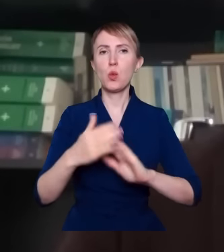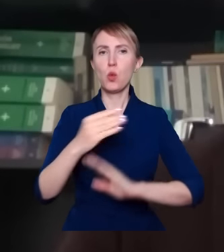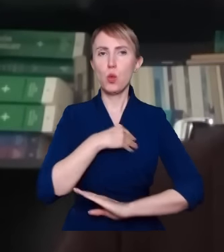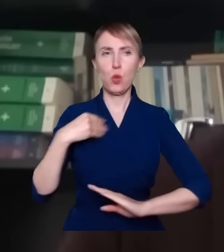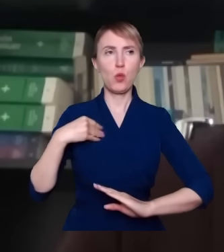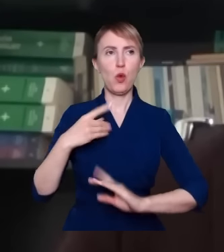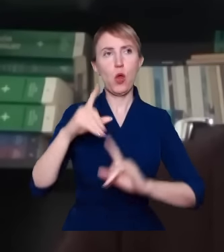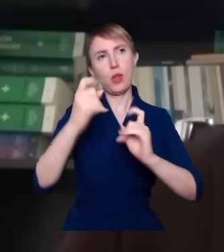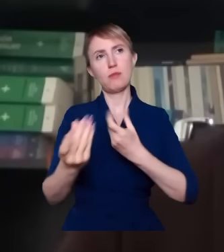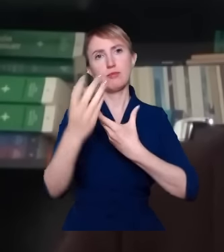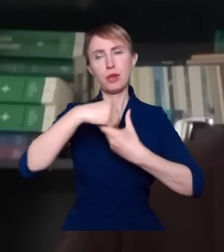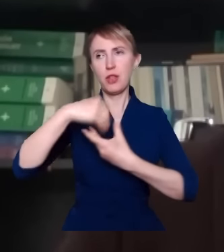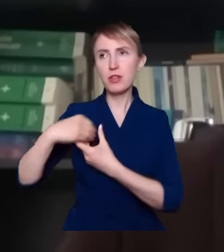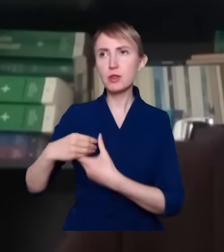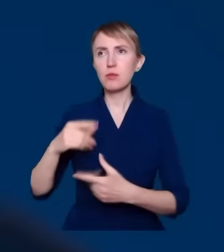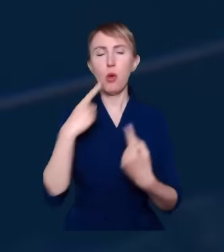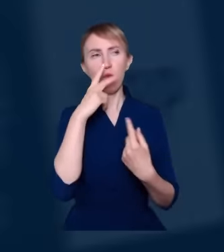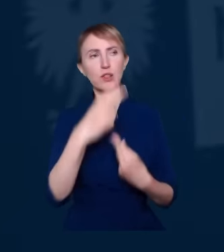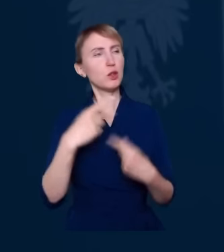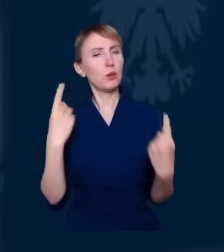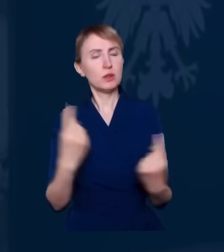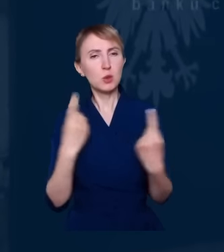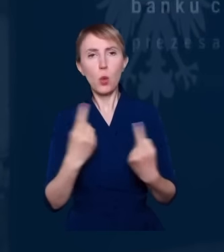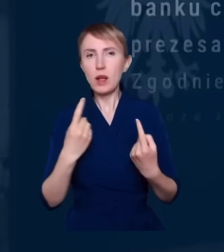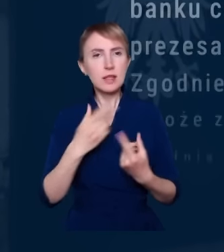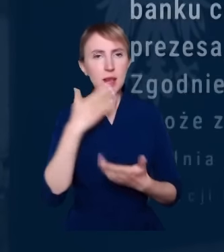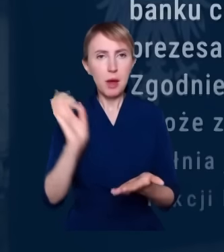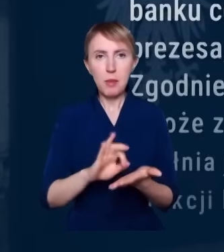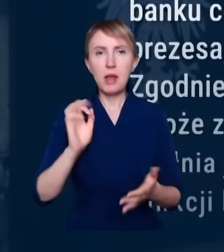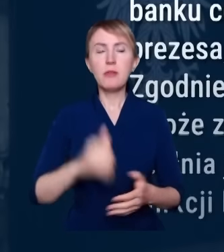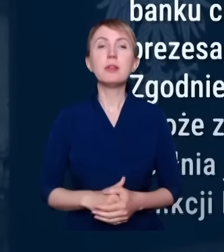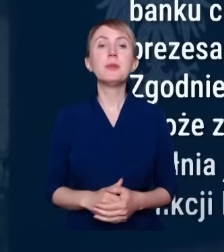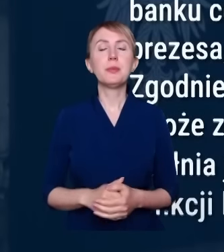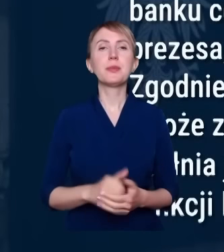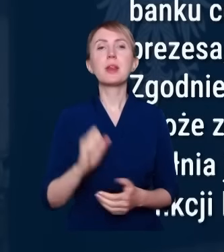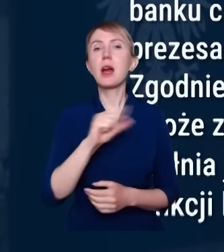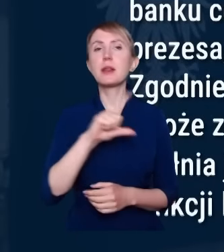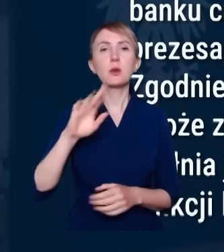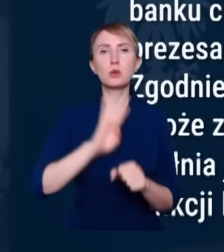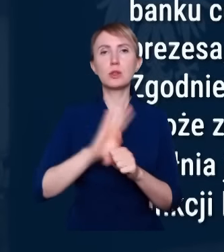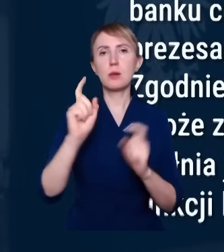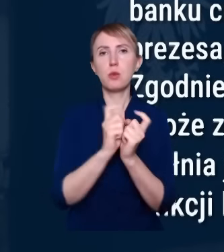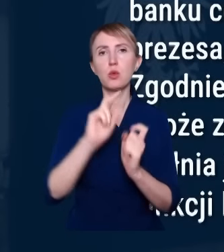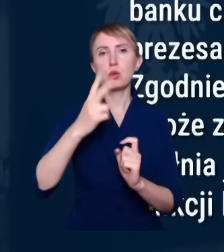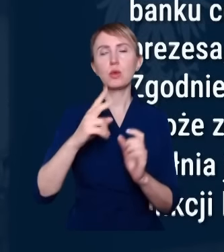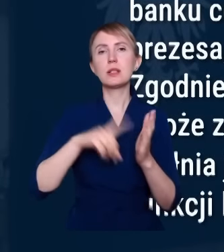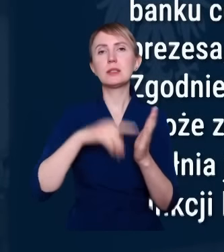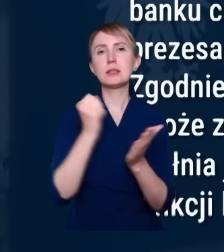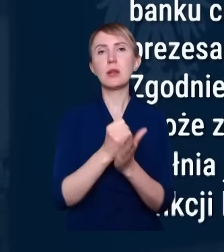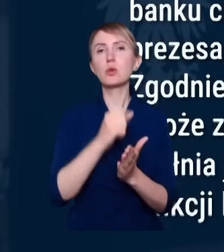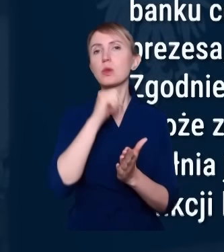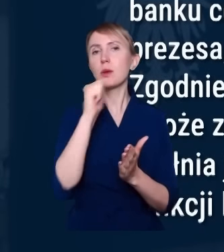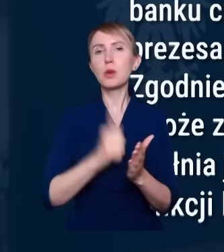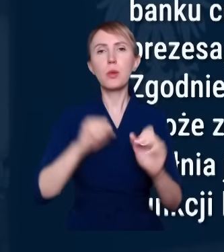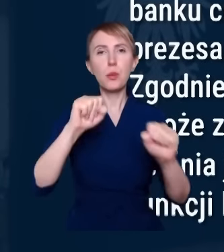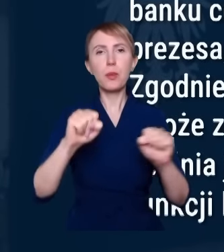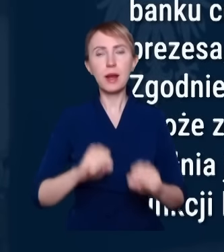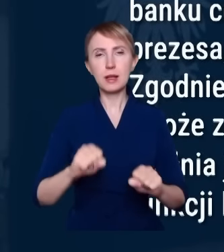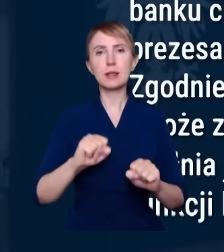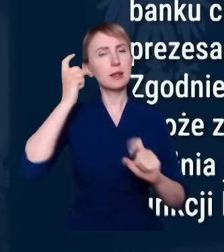z niestabilną sytuacją finansową. Zgodnie z artykułem 14 ust. 2 Statutu Europejskich Banków Centralnych, prezes